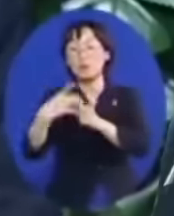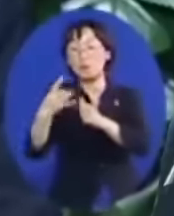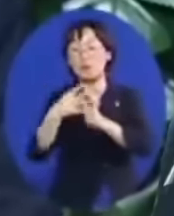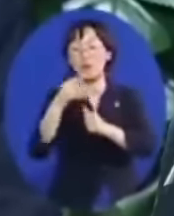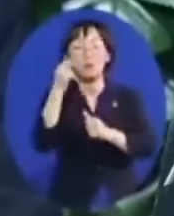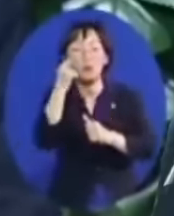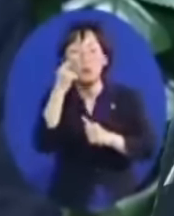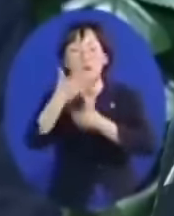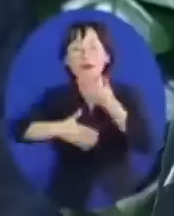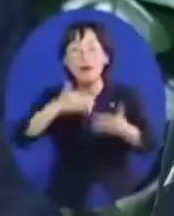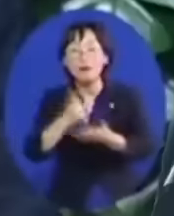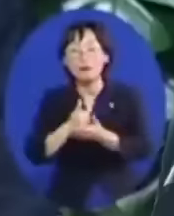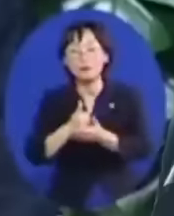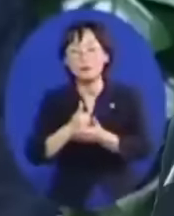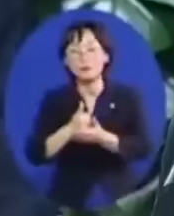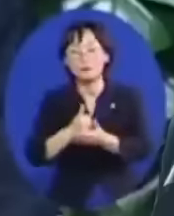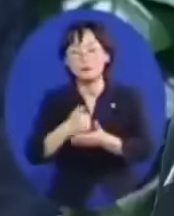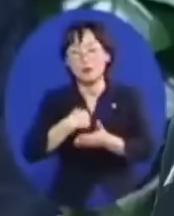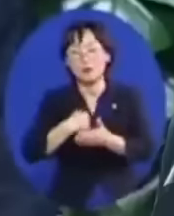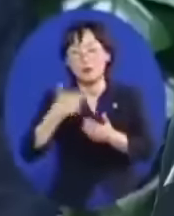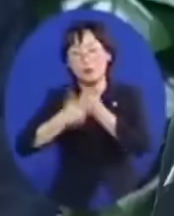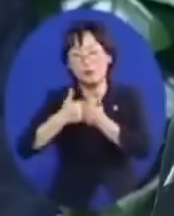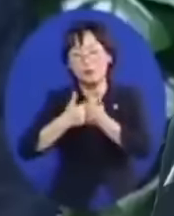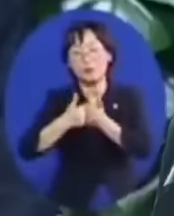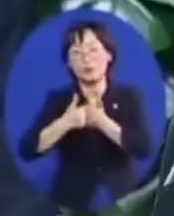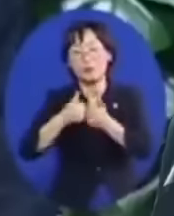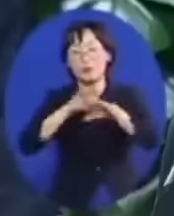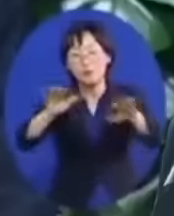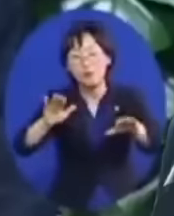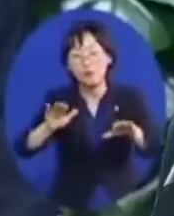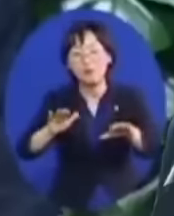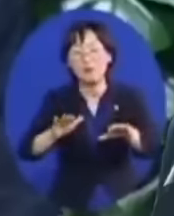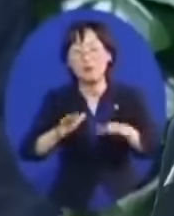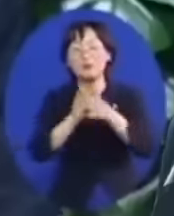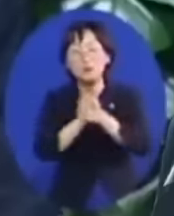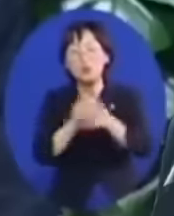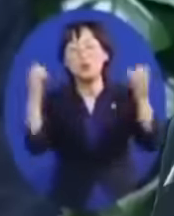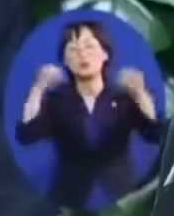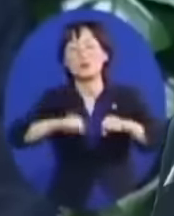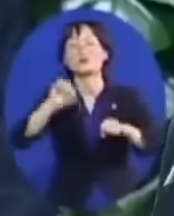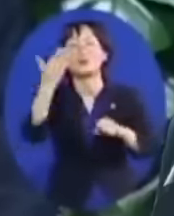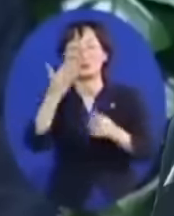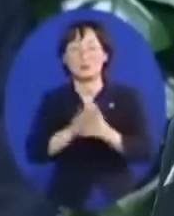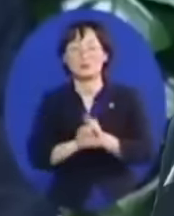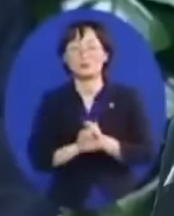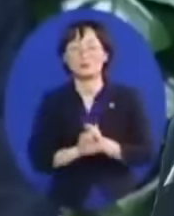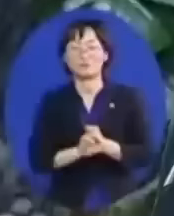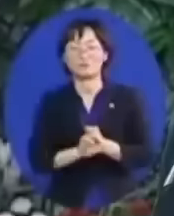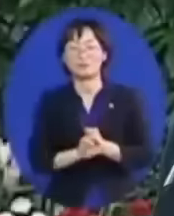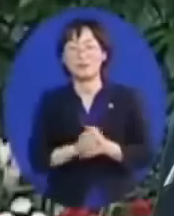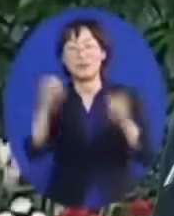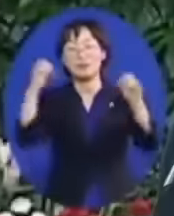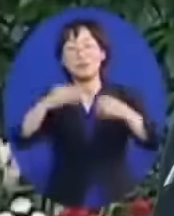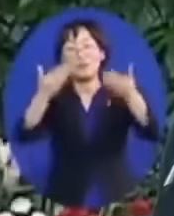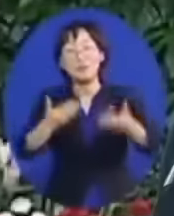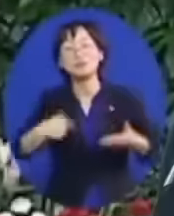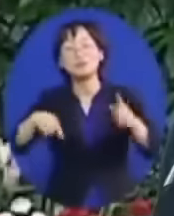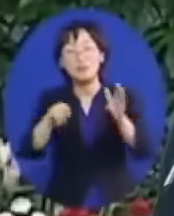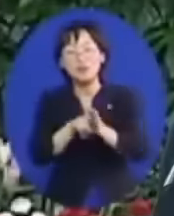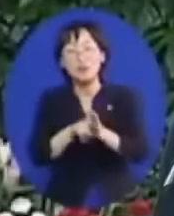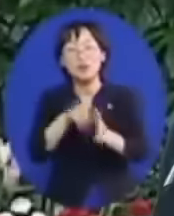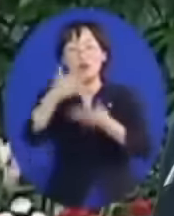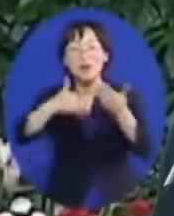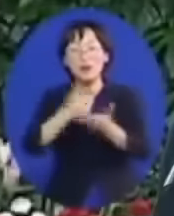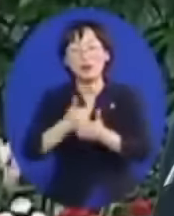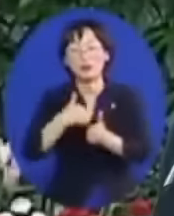못하고 하나님과 우리 사이에 막힌 담이 흐러지고 기도가 통과될 수가 있는 것입니다. 응답받기 위해 할 때는